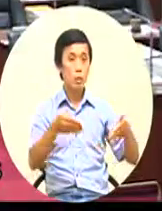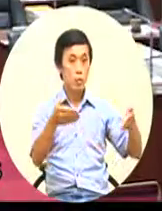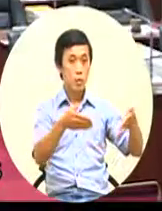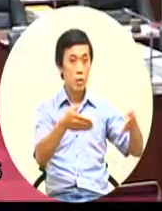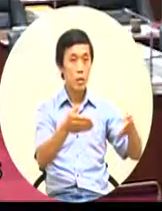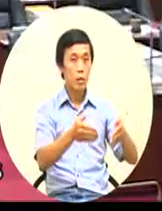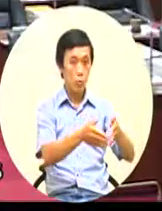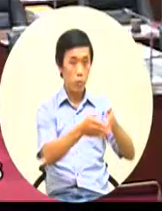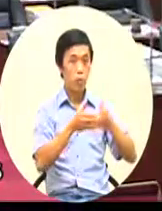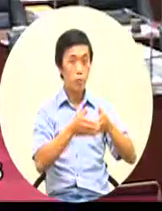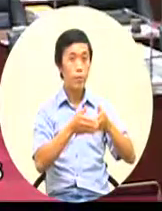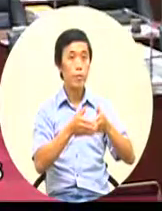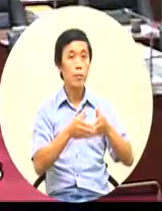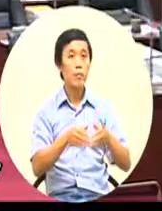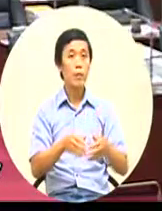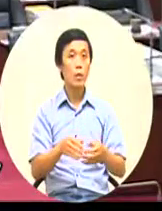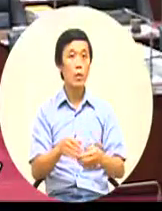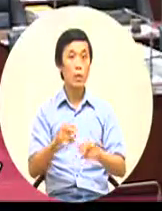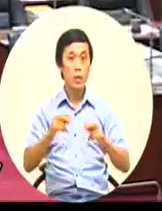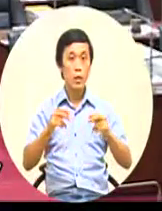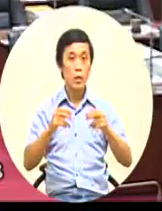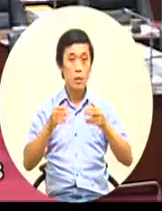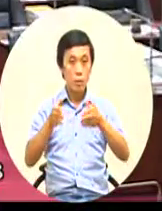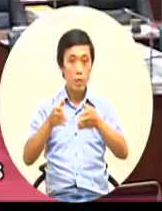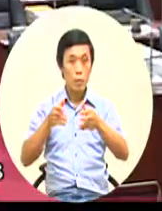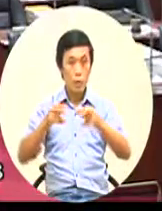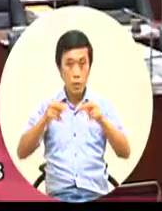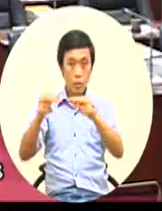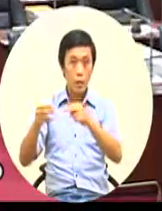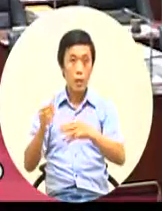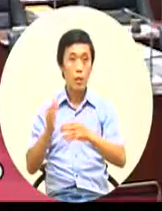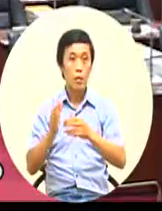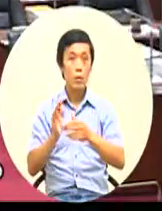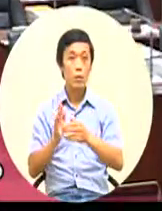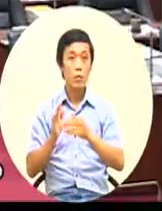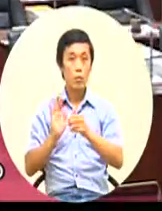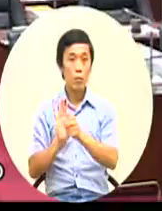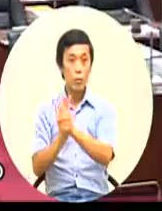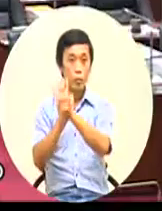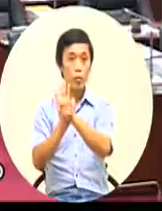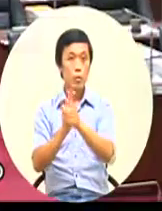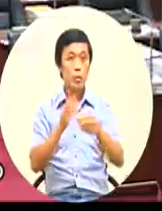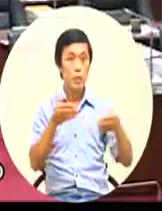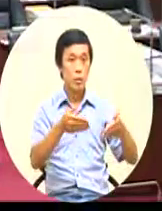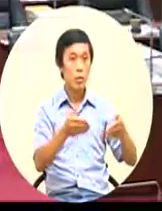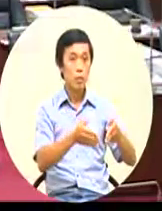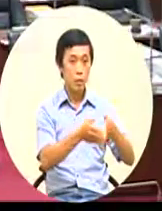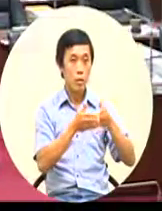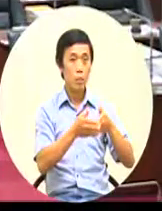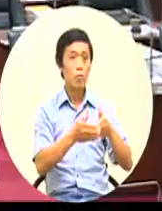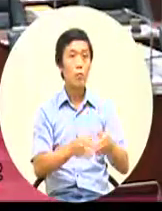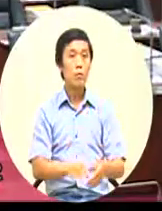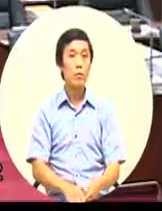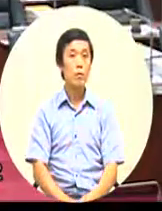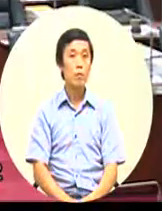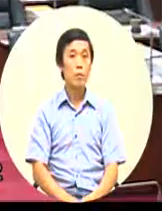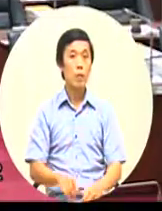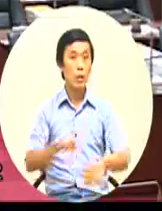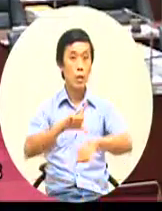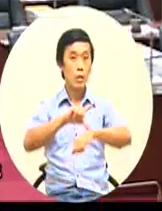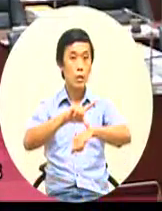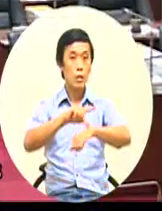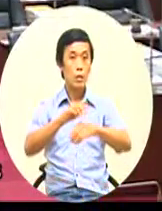要建设，要建设， 挺改革。 停改革， 要建设， 要建设。 好，谢谢议长。 好，时间开